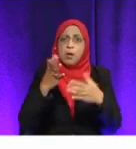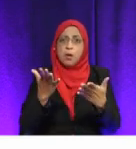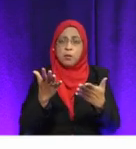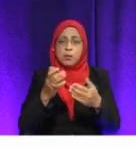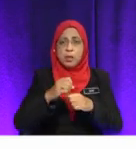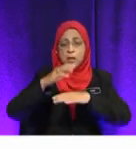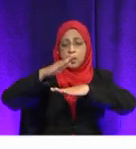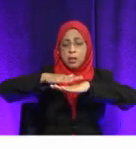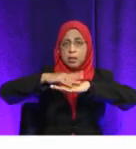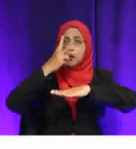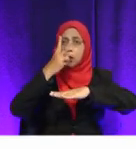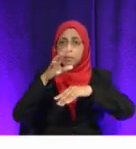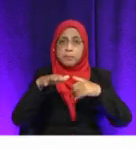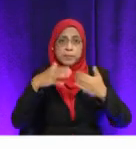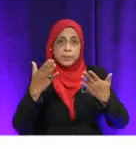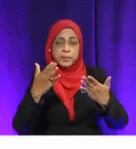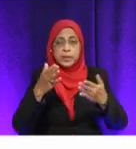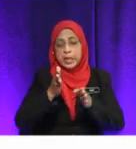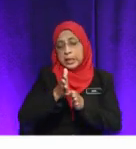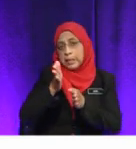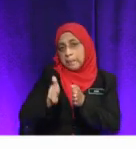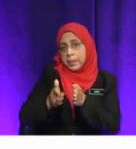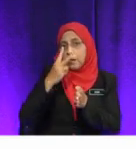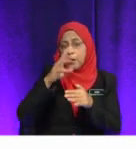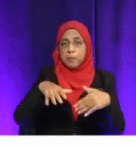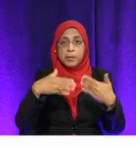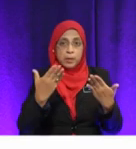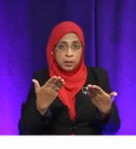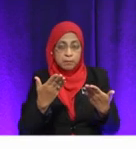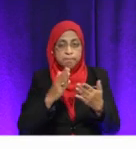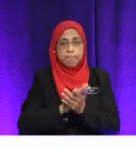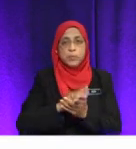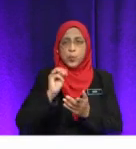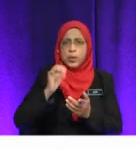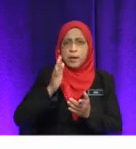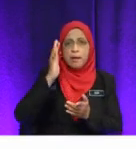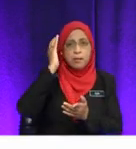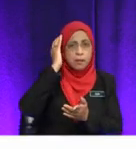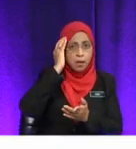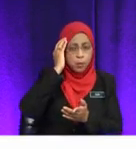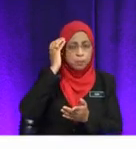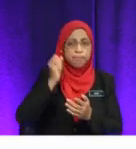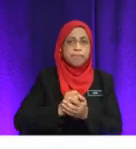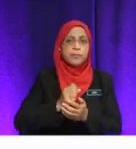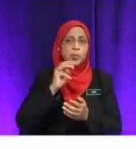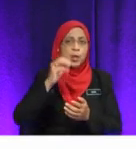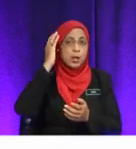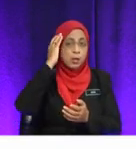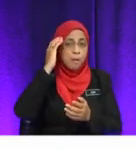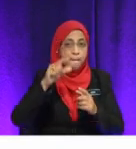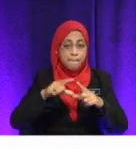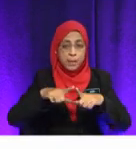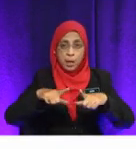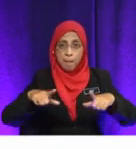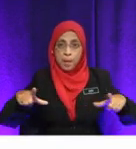di atas tatah dua dimensi oke kemudian memberi informasi berkenaan ukuran lebar dan tinggi atau panjang dan